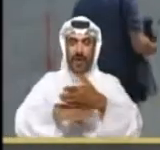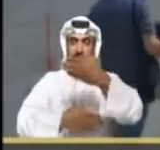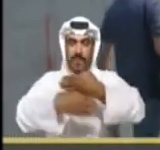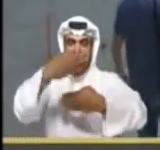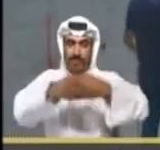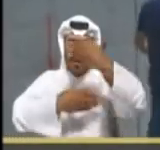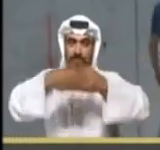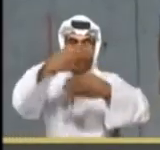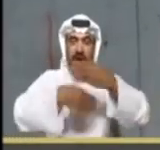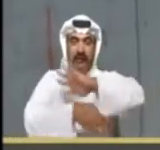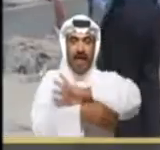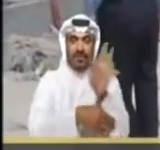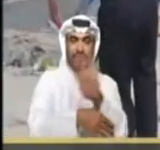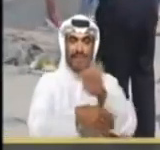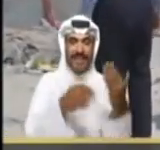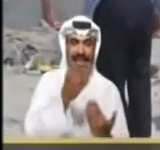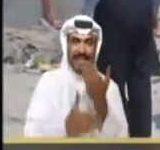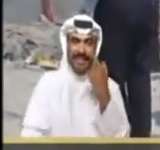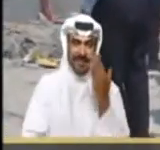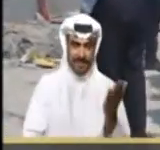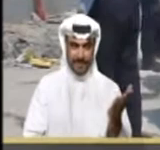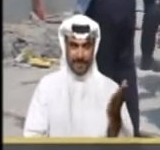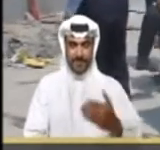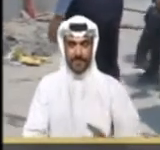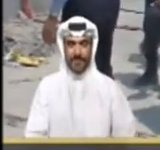التوسعة التابع للمجمع.